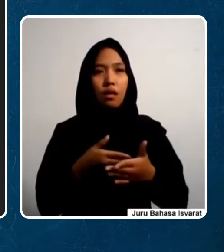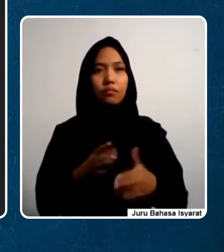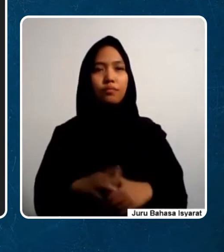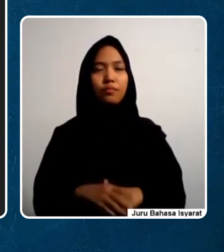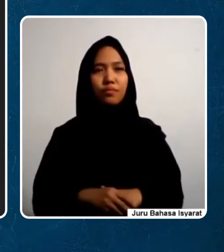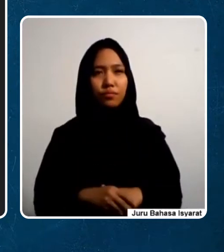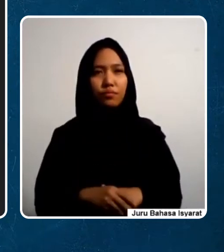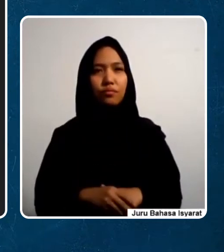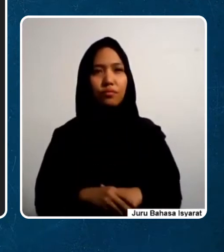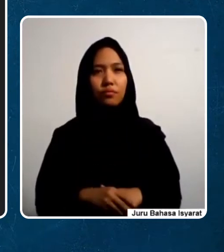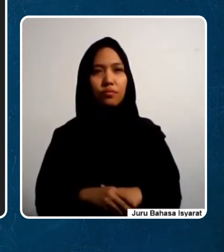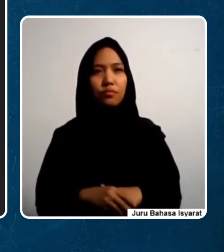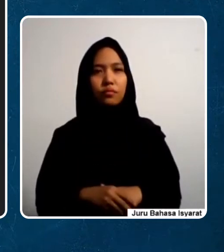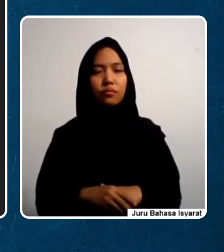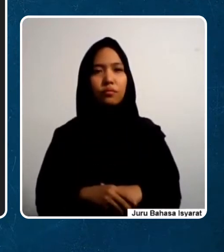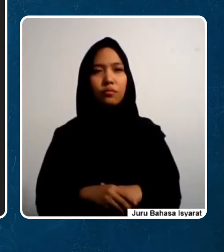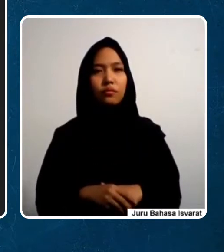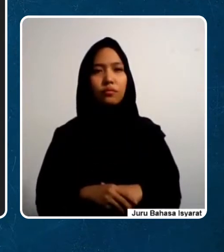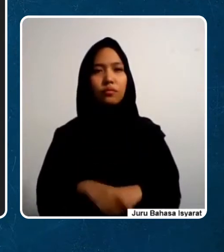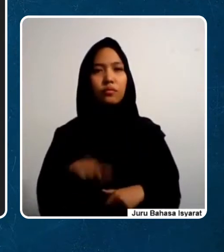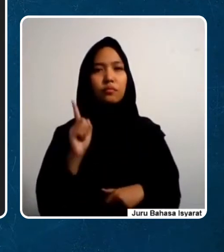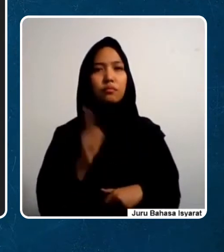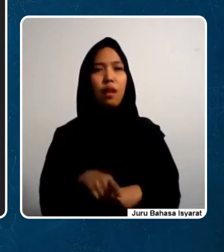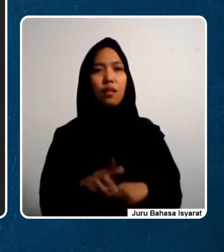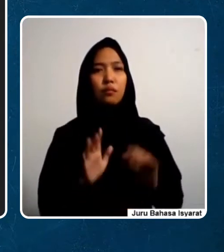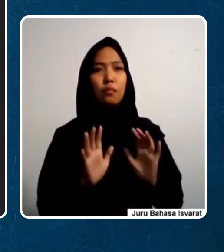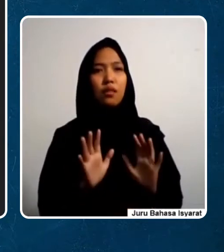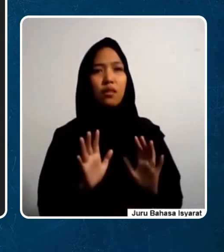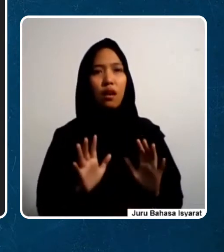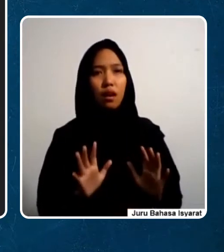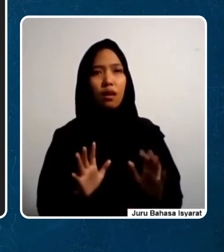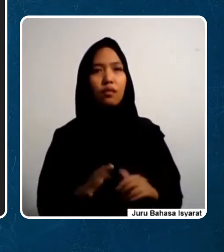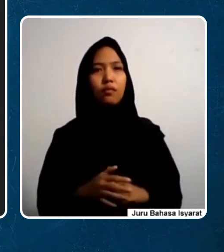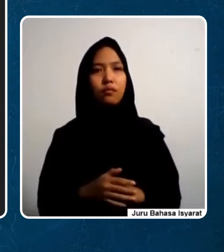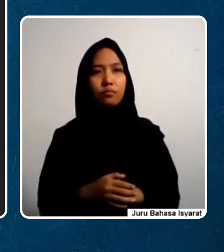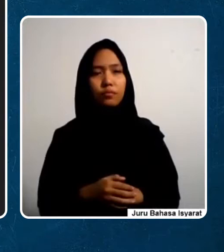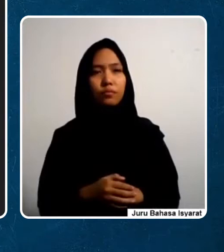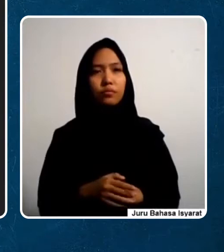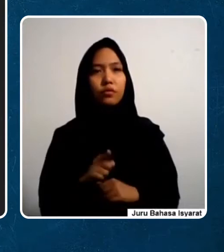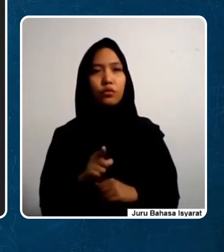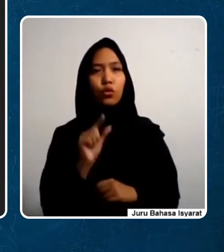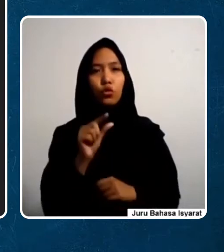kendala yang pernah dihadapin dan bagaimana sih cara mengatasinya itu sendiri Mas?